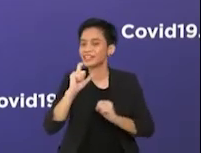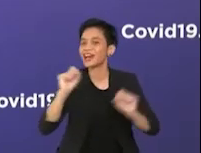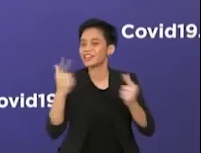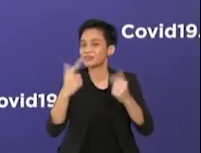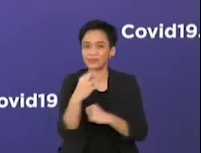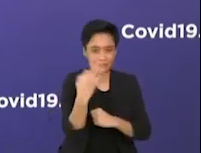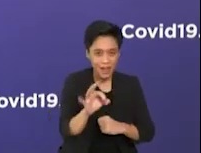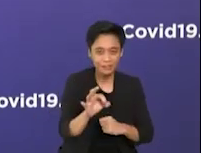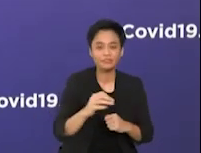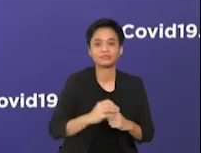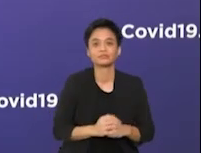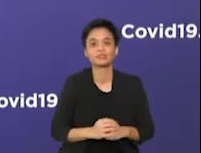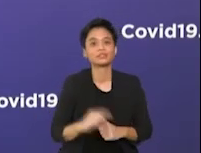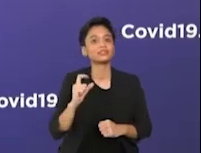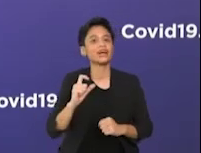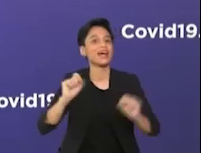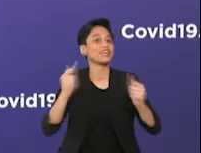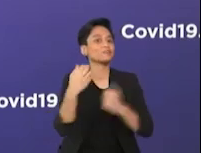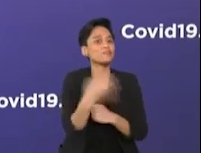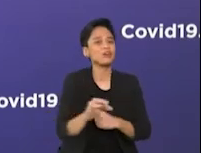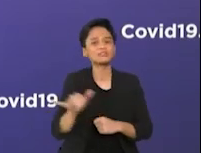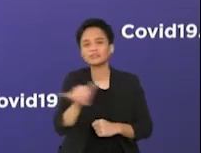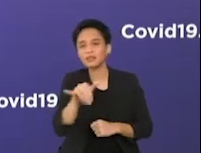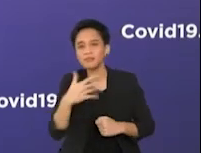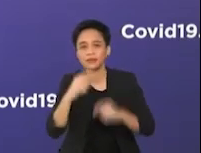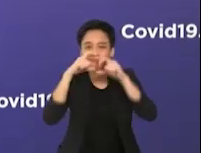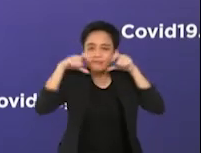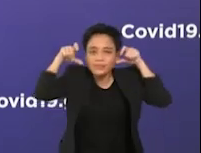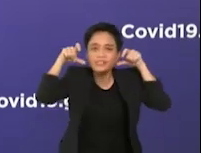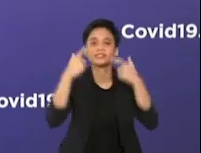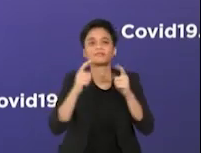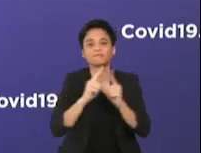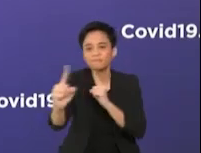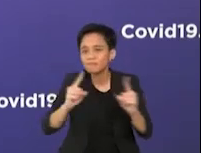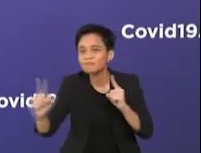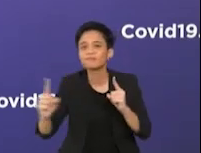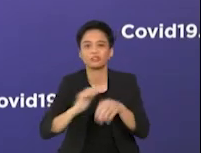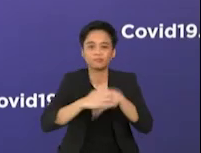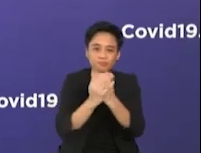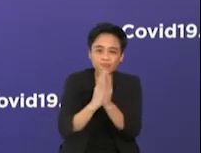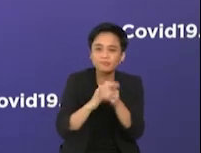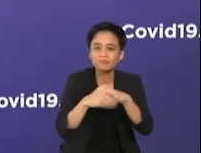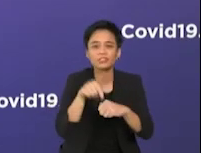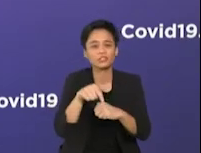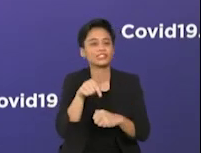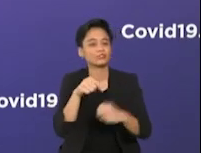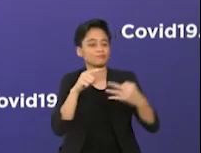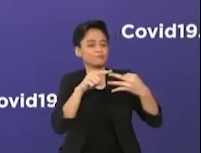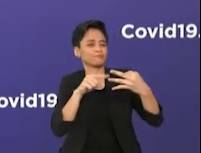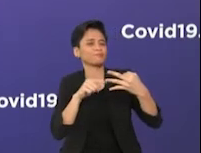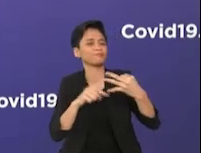norma hidup yang baru adalah menggunakan masker menjaga jarak mencuci tangan ini adalah norma-norma